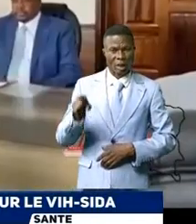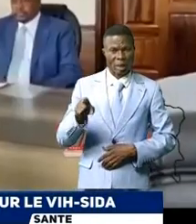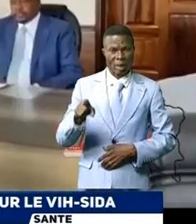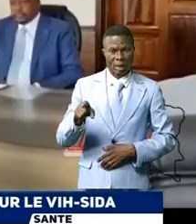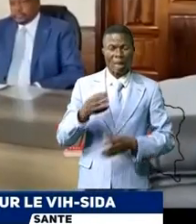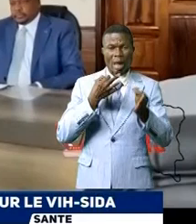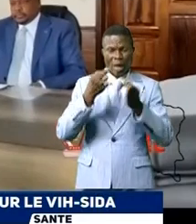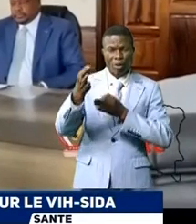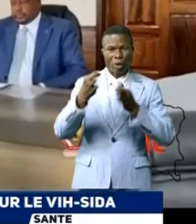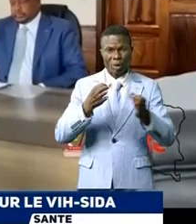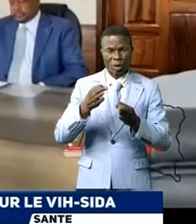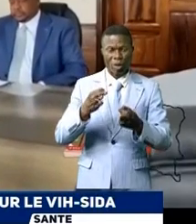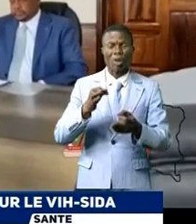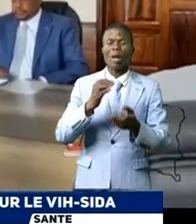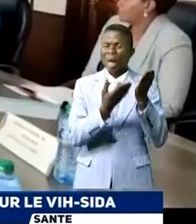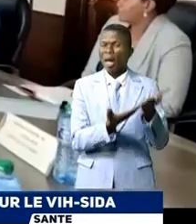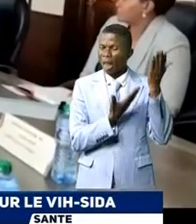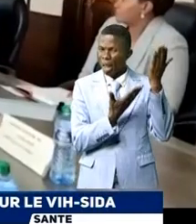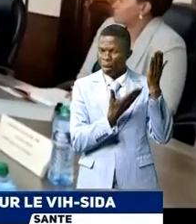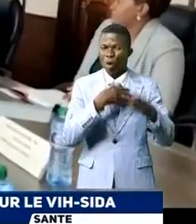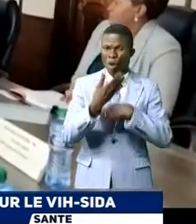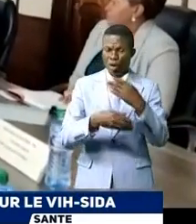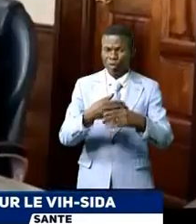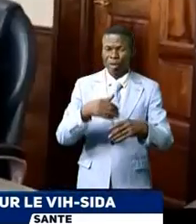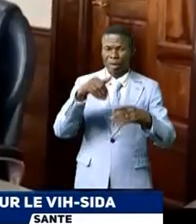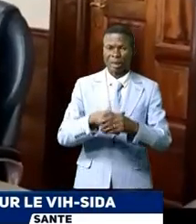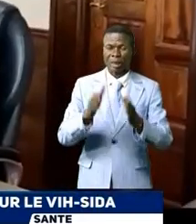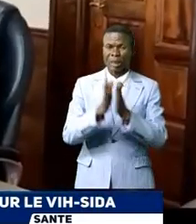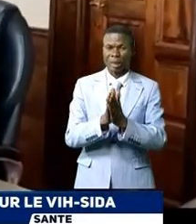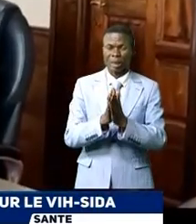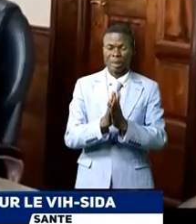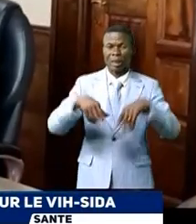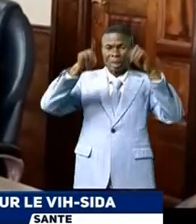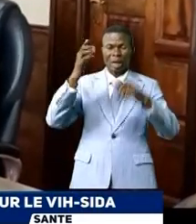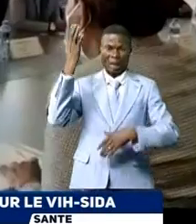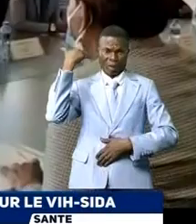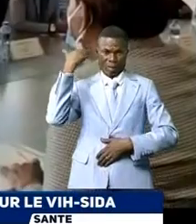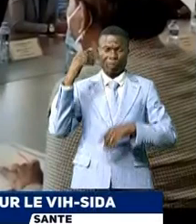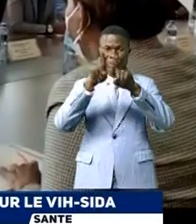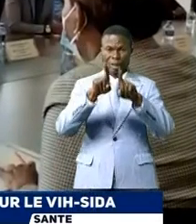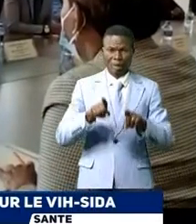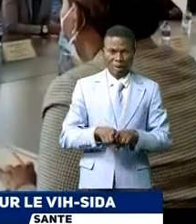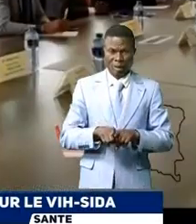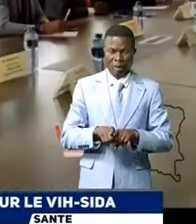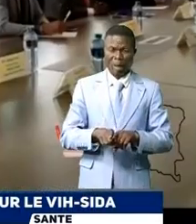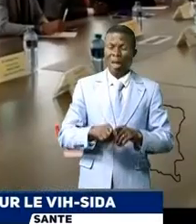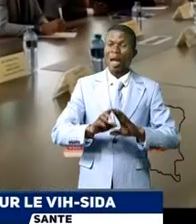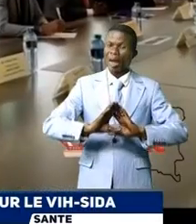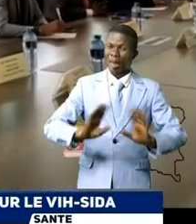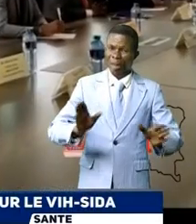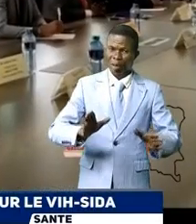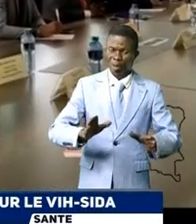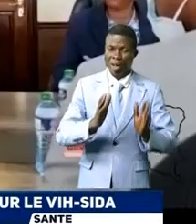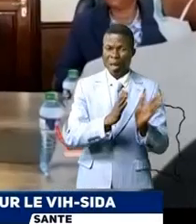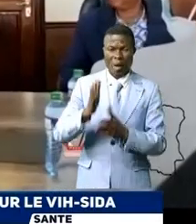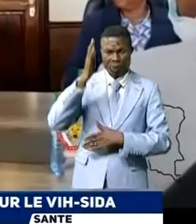Il explique les efforts déployés durant les 10 dernières années, mais aussi les performances